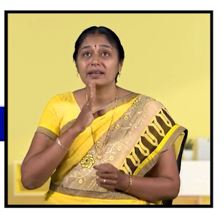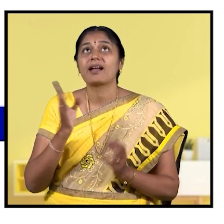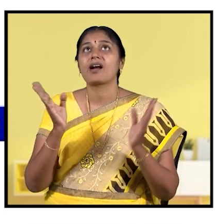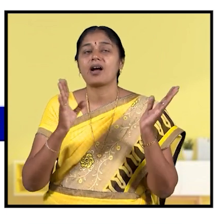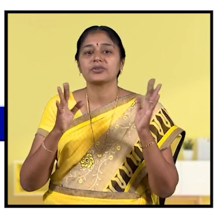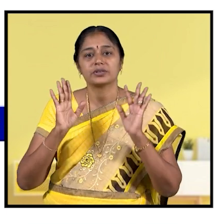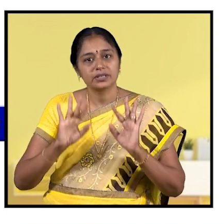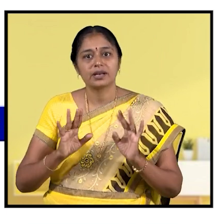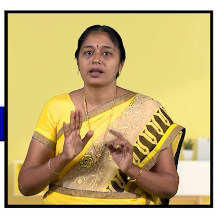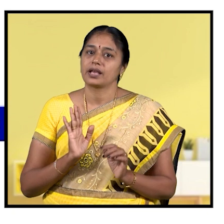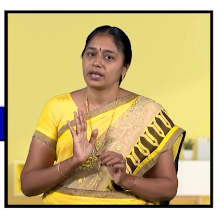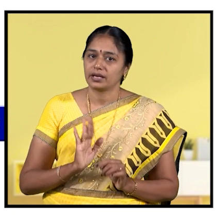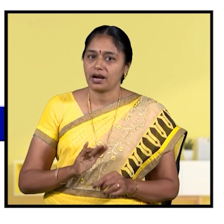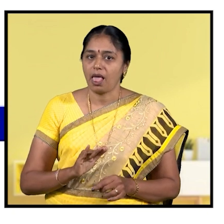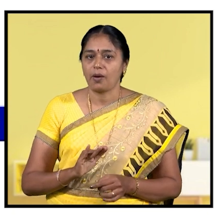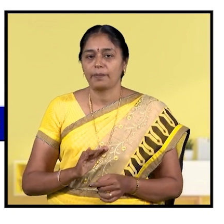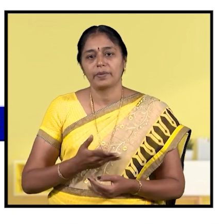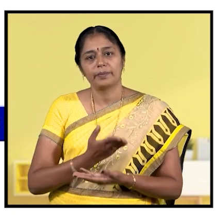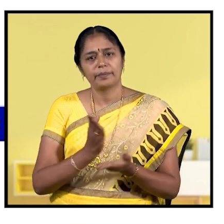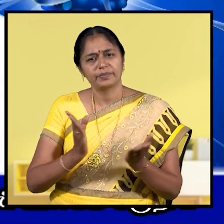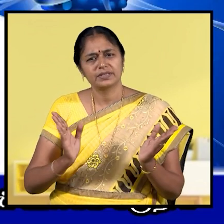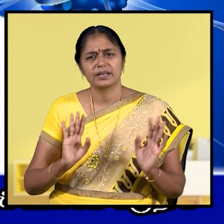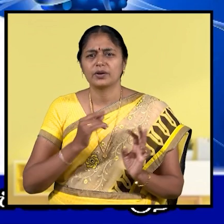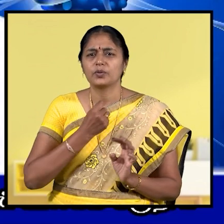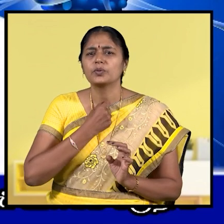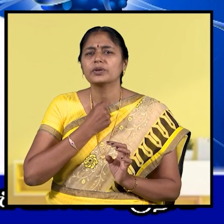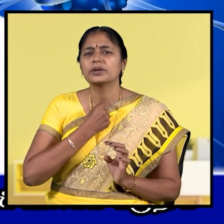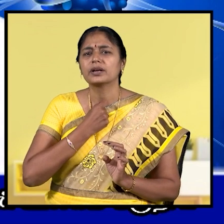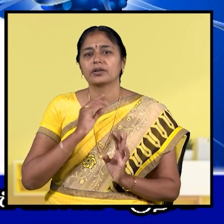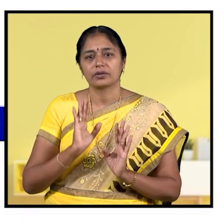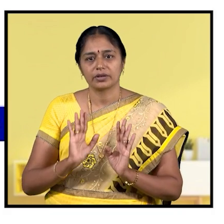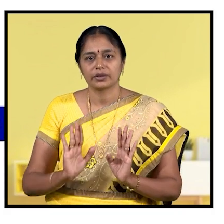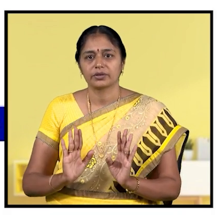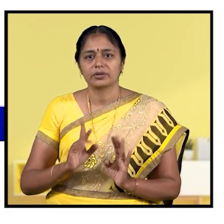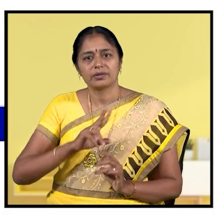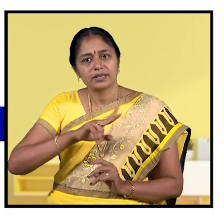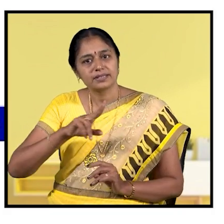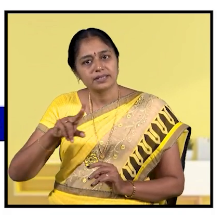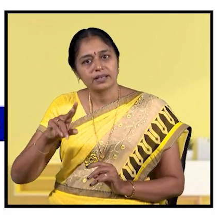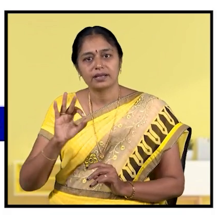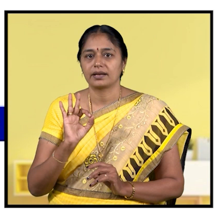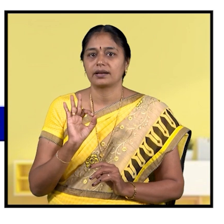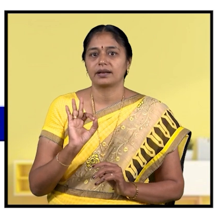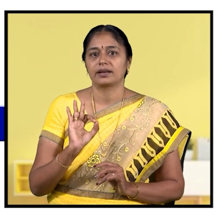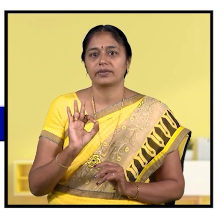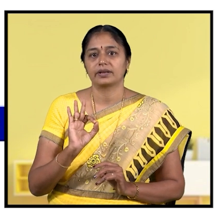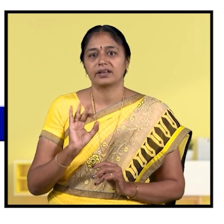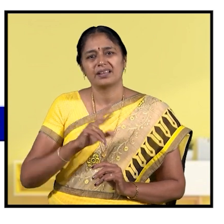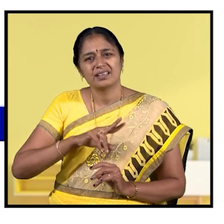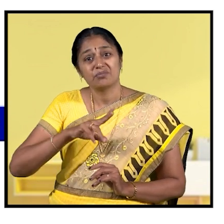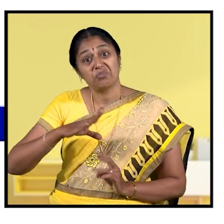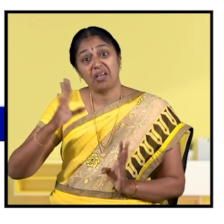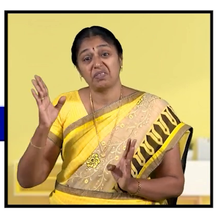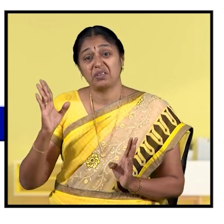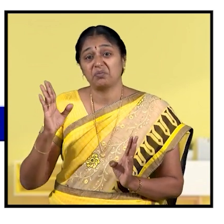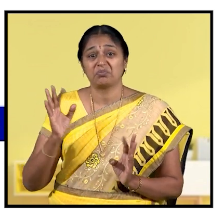வாழலாம், அல்லது பிற உயிரினங்களுக்குள்ளே வாழலாம். இந்த நுண்ணுயிர்கள் வந்து சில நுண்ணுயிர்கள் நமக்கு பயனுள்ளதாக இருக்கலாம், ஆனால் பெரும்பாலான